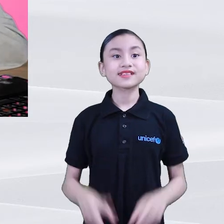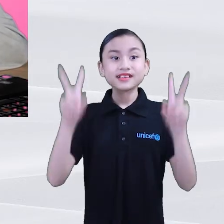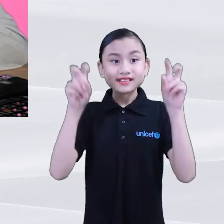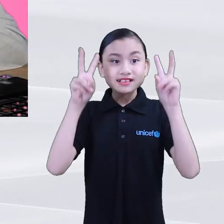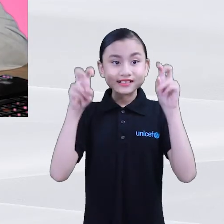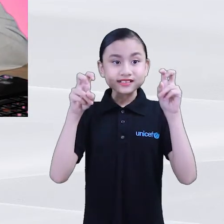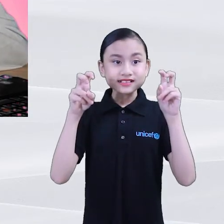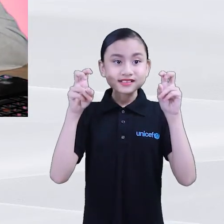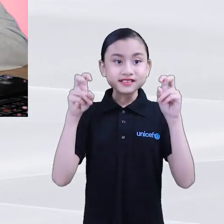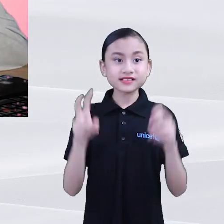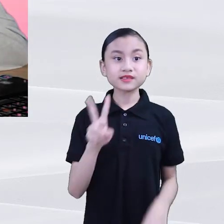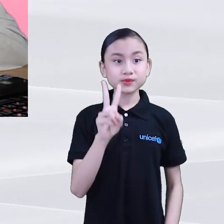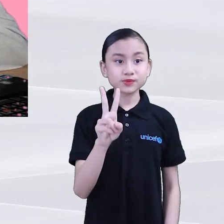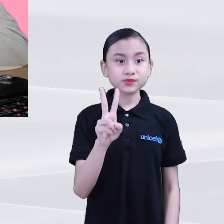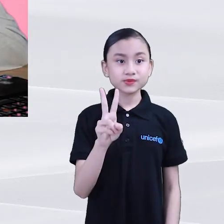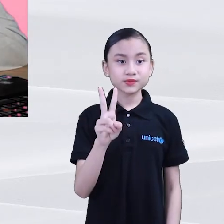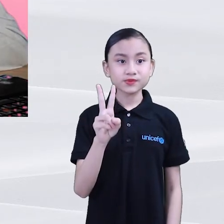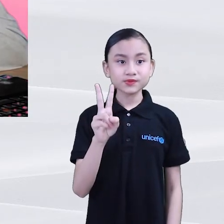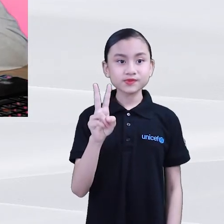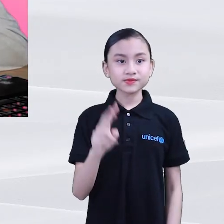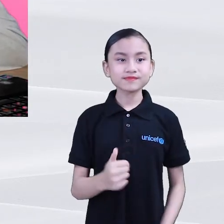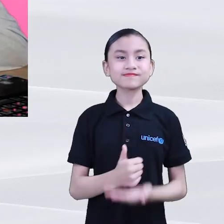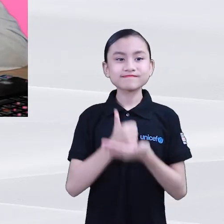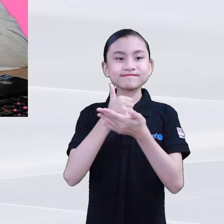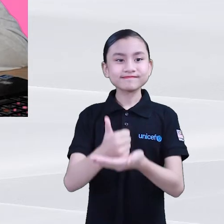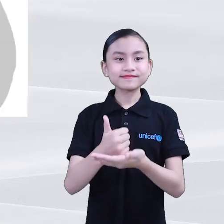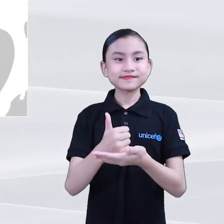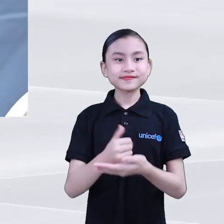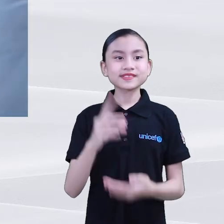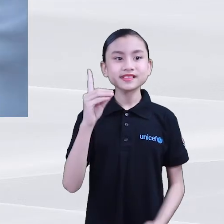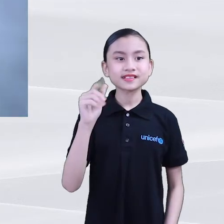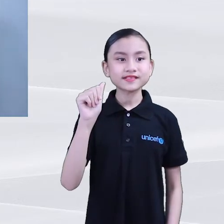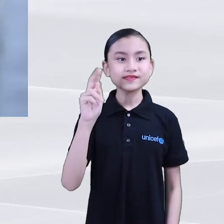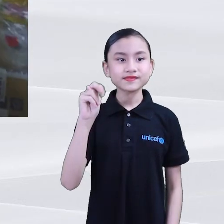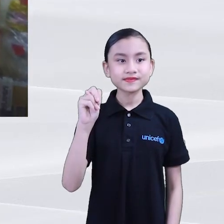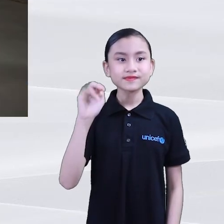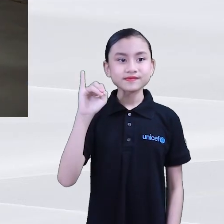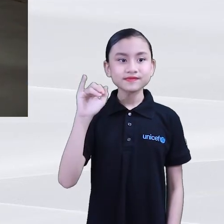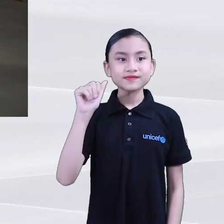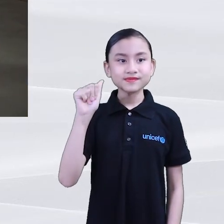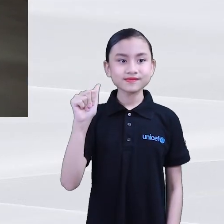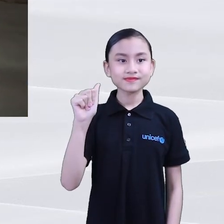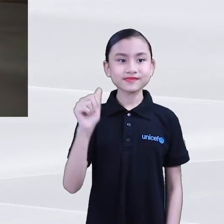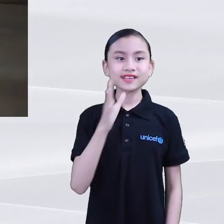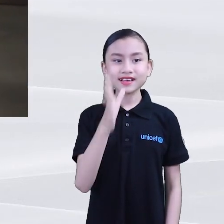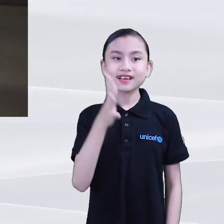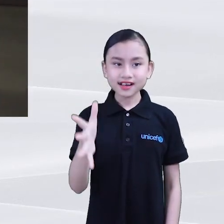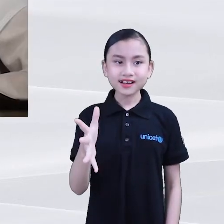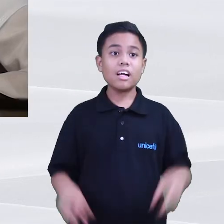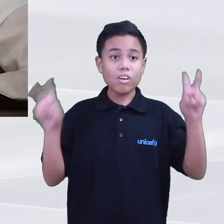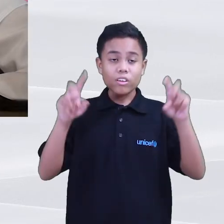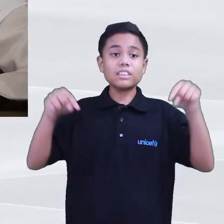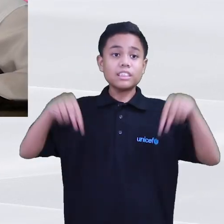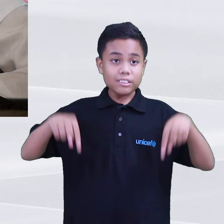Pengajaran 2 dah selesai. Dalam pengajaran ini, kita telah membantu Dania untuk menghasilkan robot bagi membantu nenek Dania.